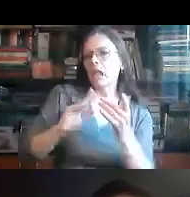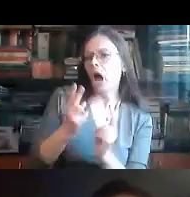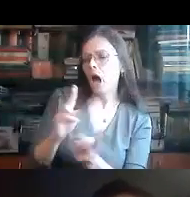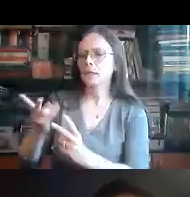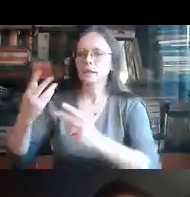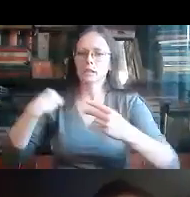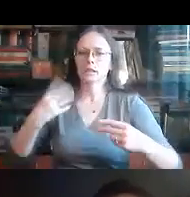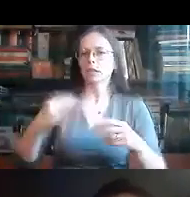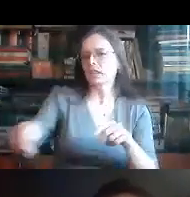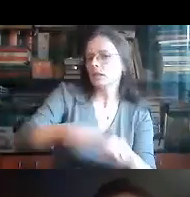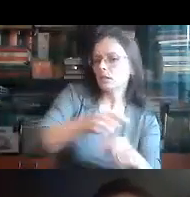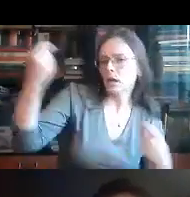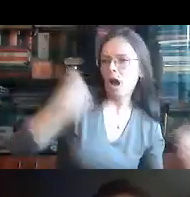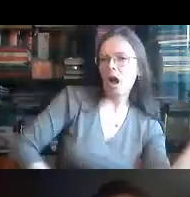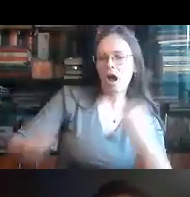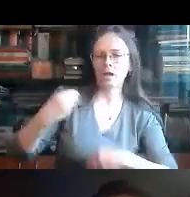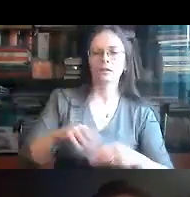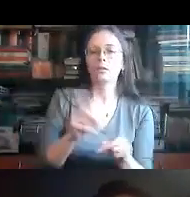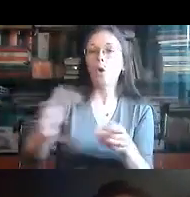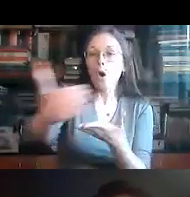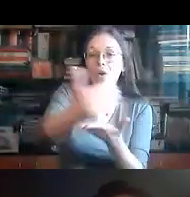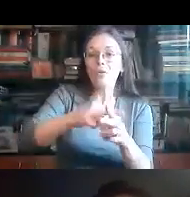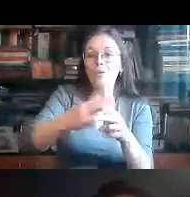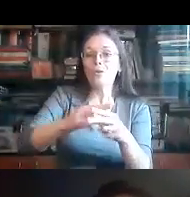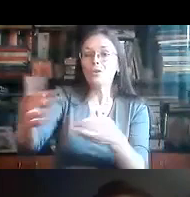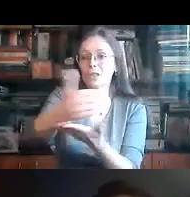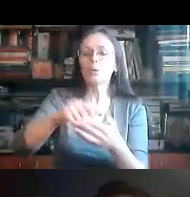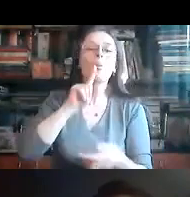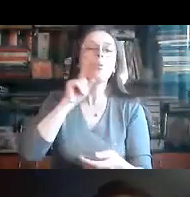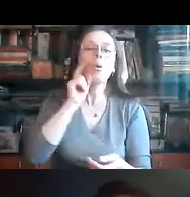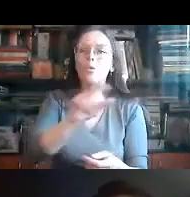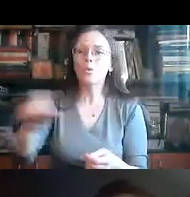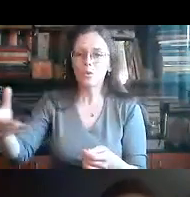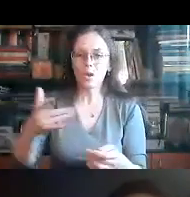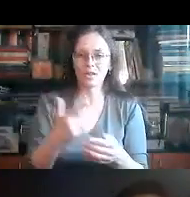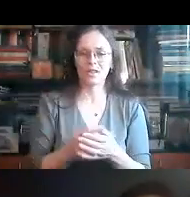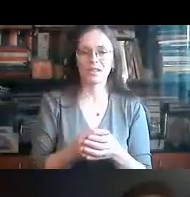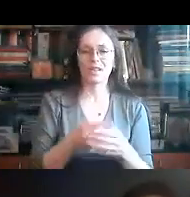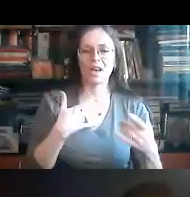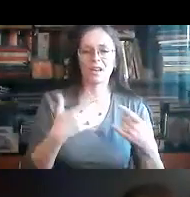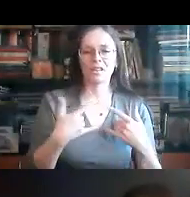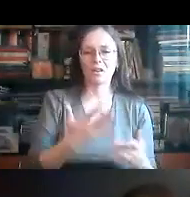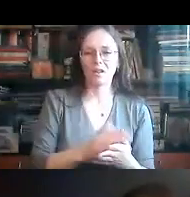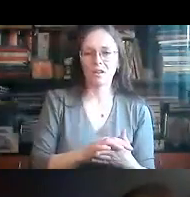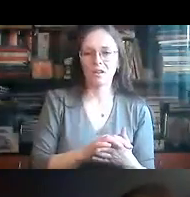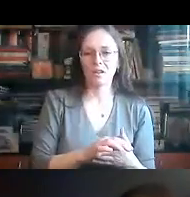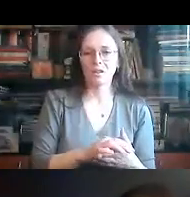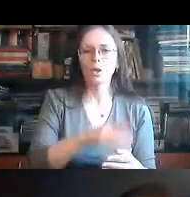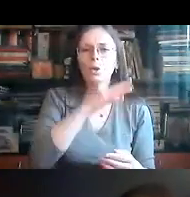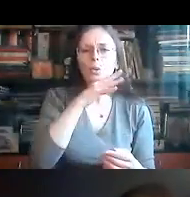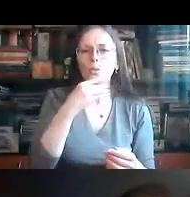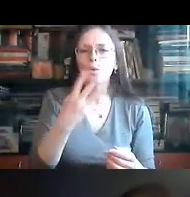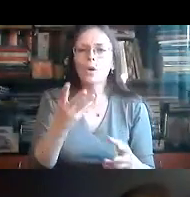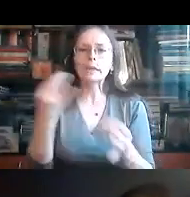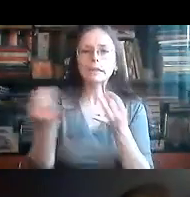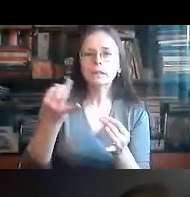себя молодых актеров, и они с огромным удовольствием вошли в это, потому что благодаря новой драматургии, этим читкам, которые они